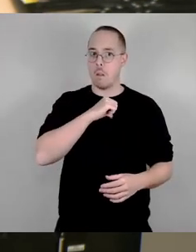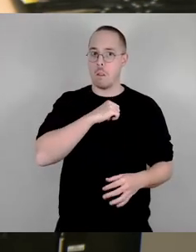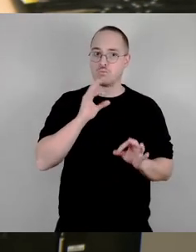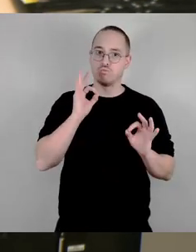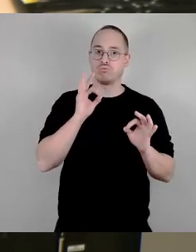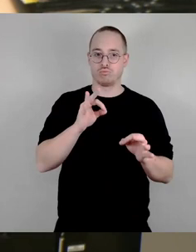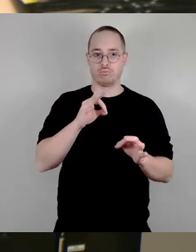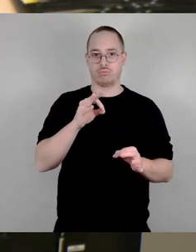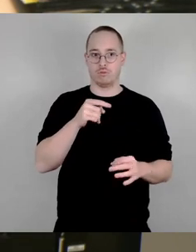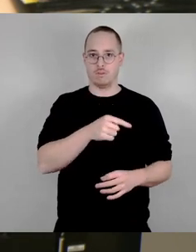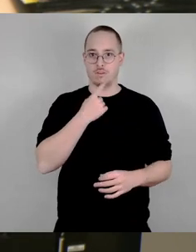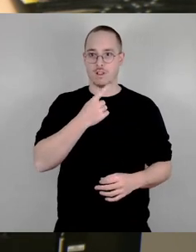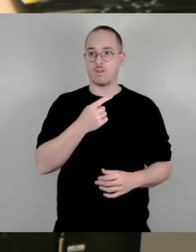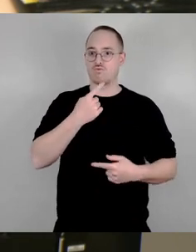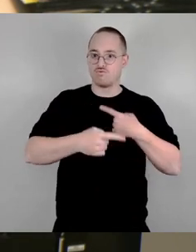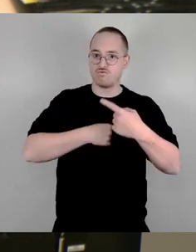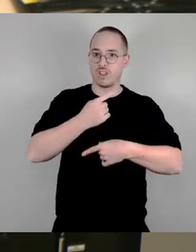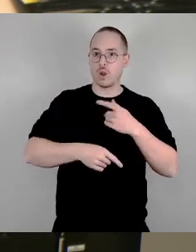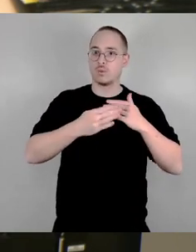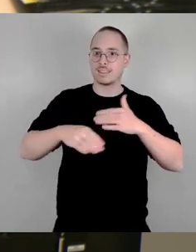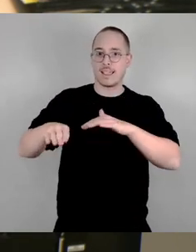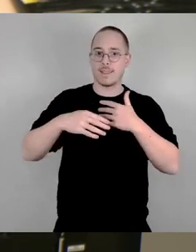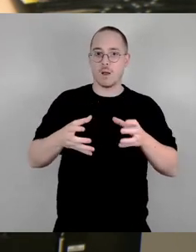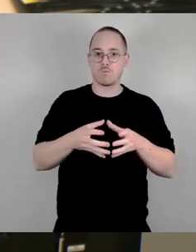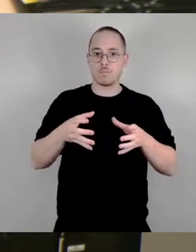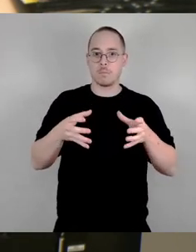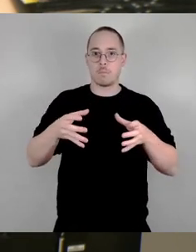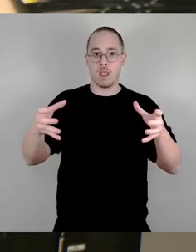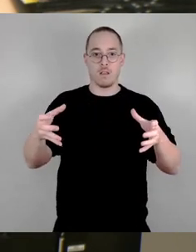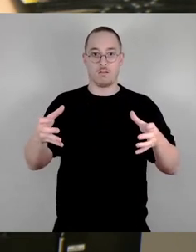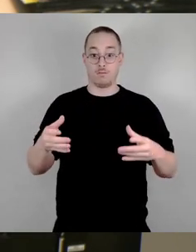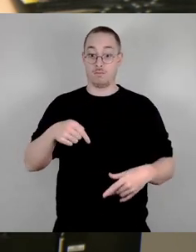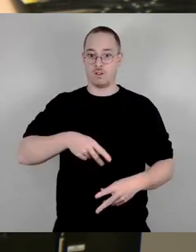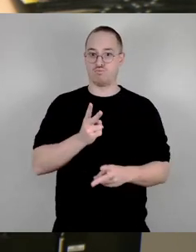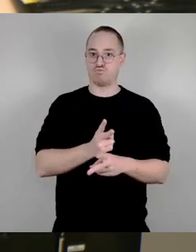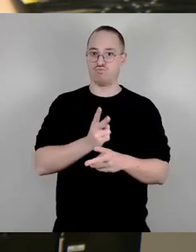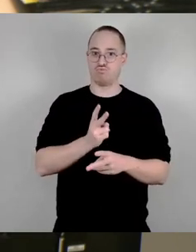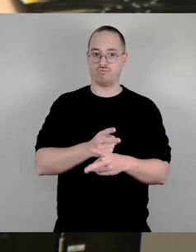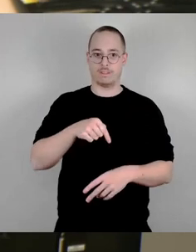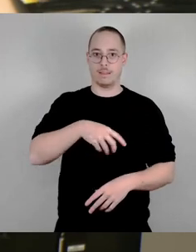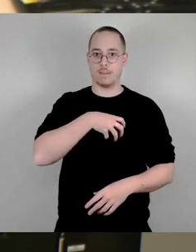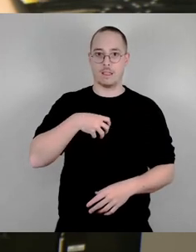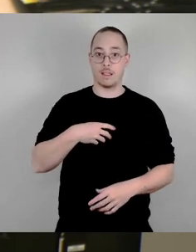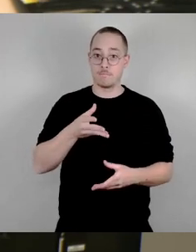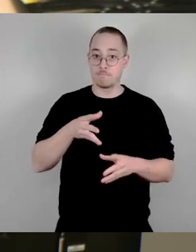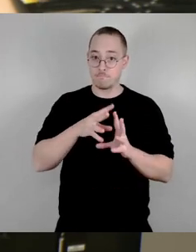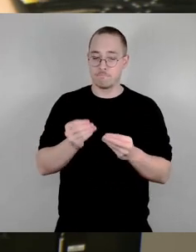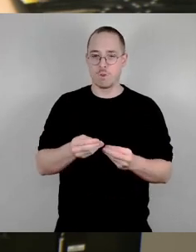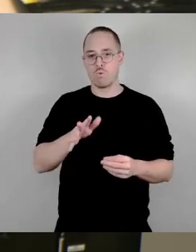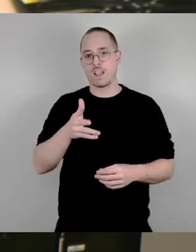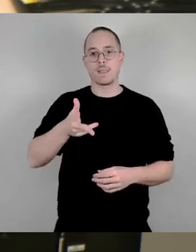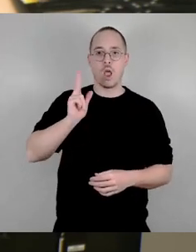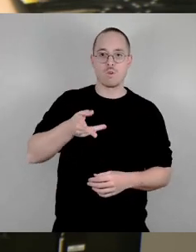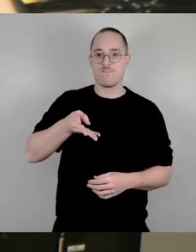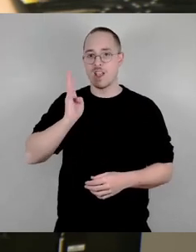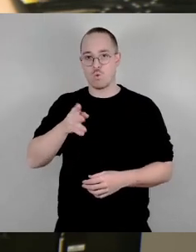wächst weiter. Dabei wird dieser in der Vergangenheit insbesondere männlich geprägte Sportart auch zunehmend von Mädchen und Frauen